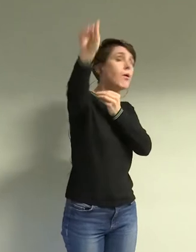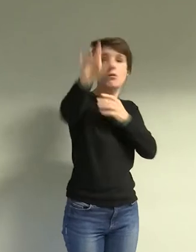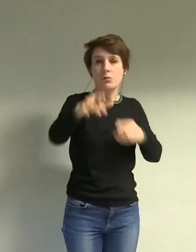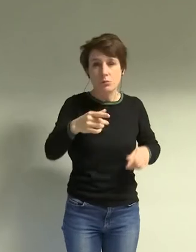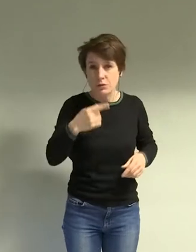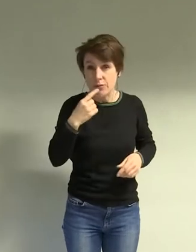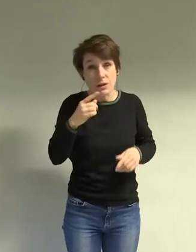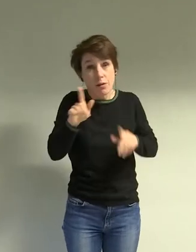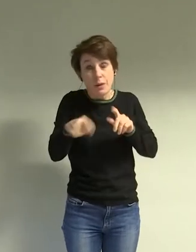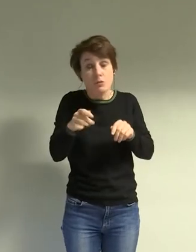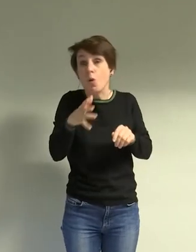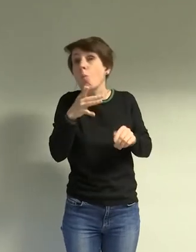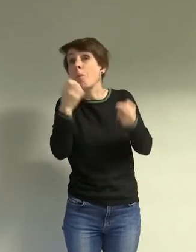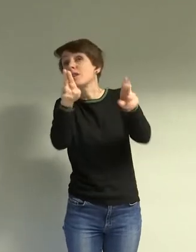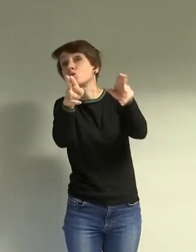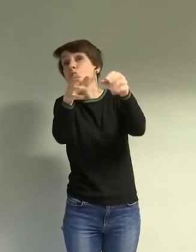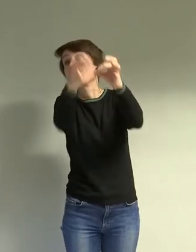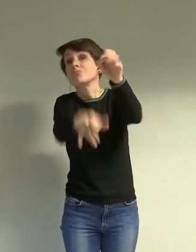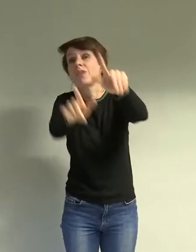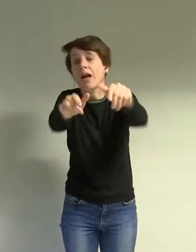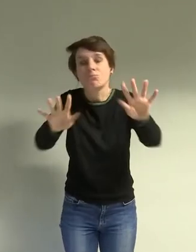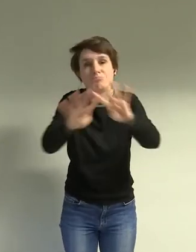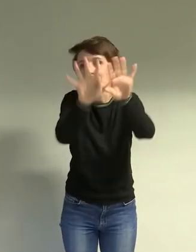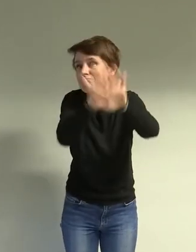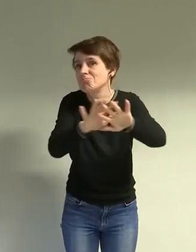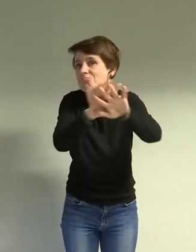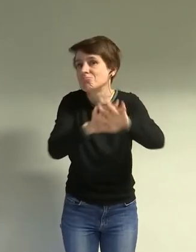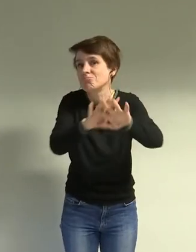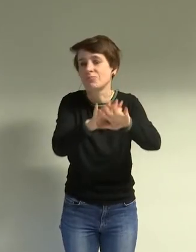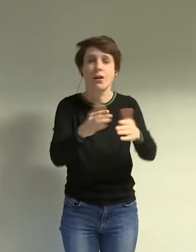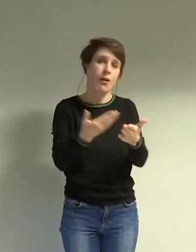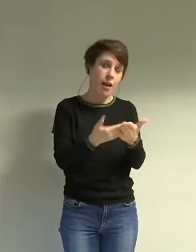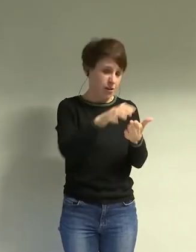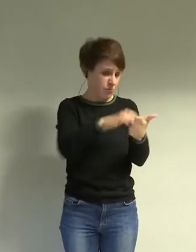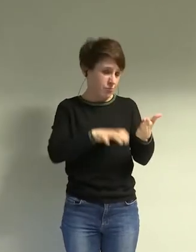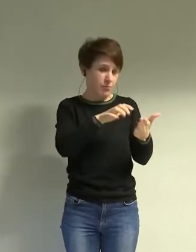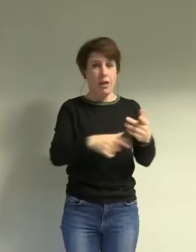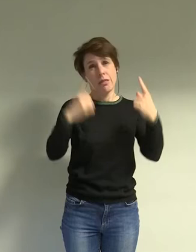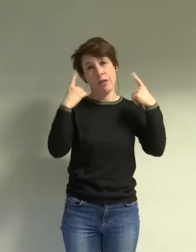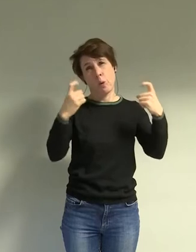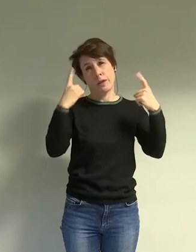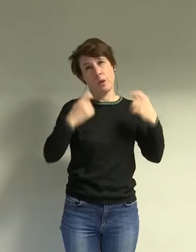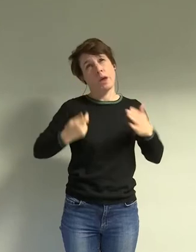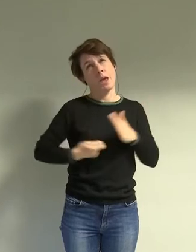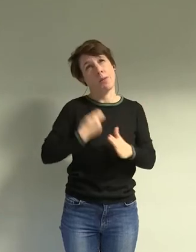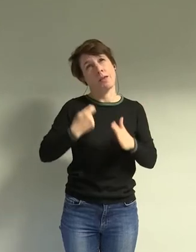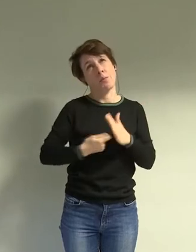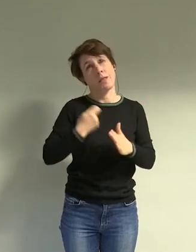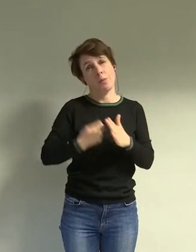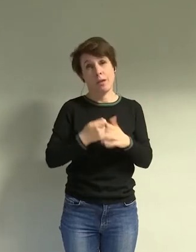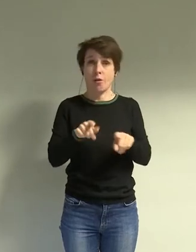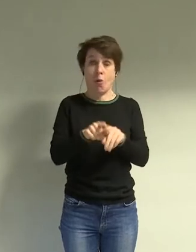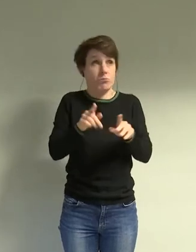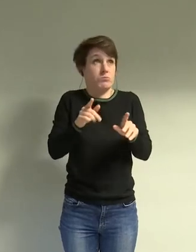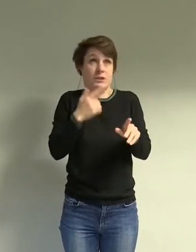incontrôlables la compilation de tous les poncifs du moment répété à satiété comme si vous vouliez vous en convaincre vous